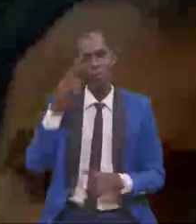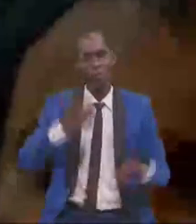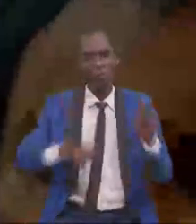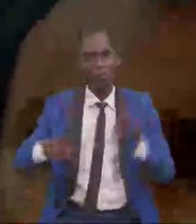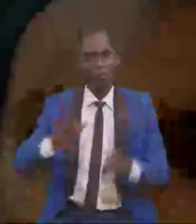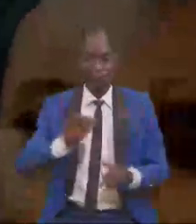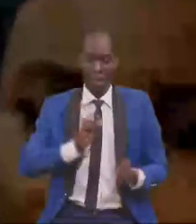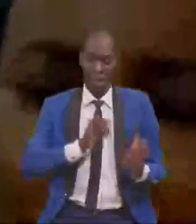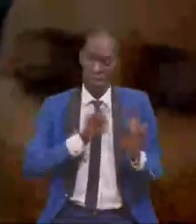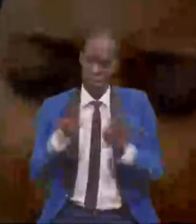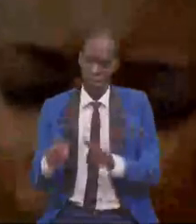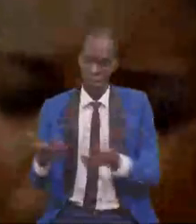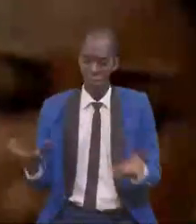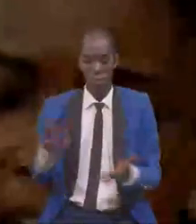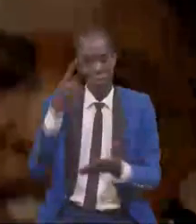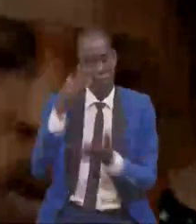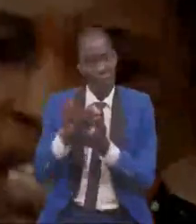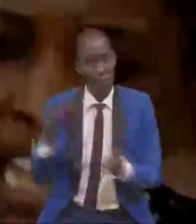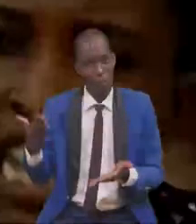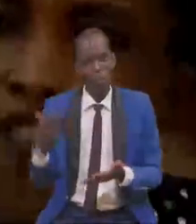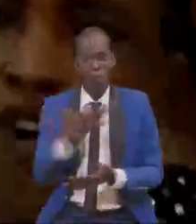soit quelqu'un là-bas et